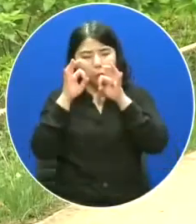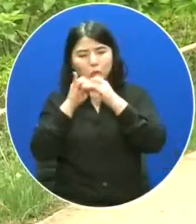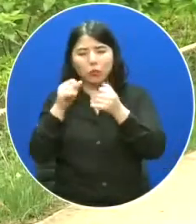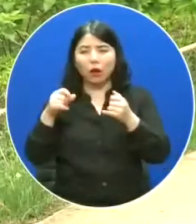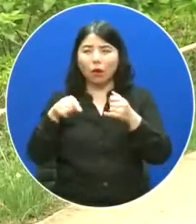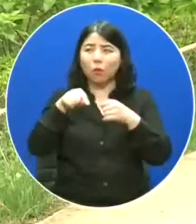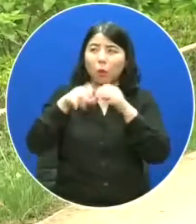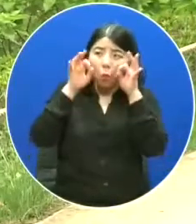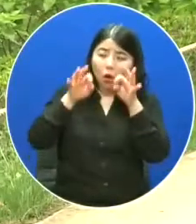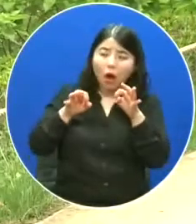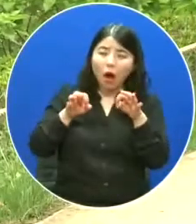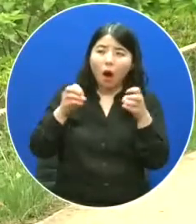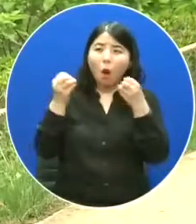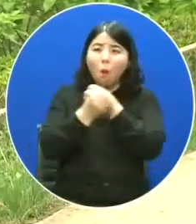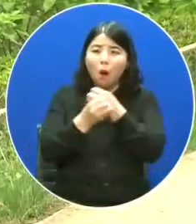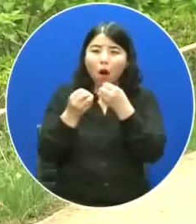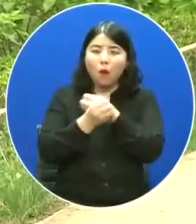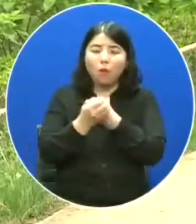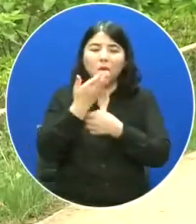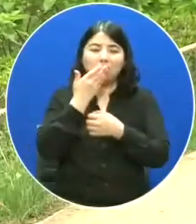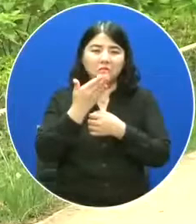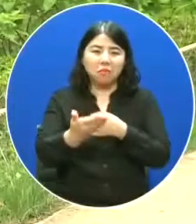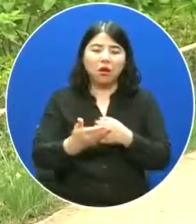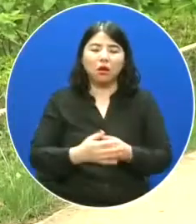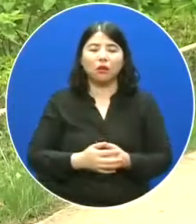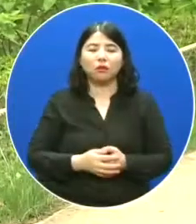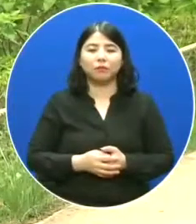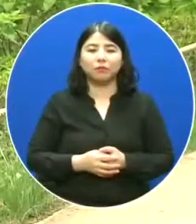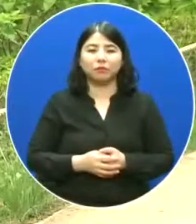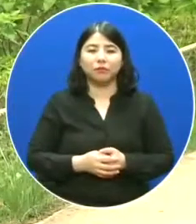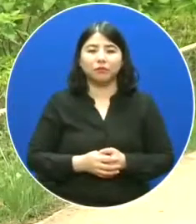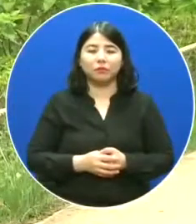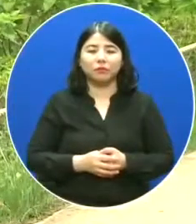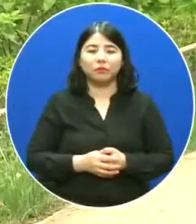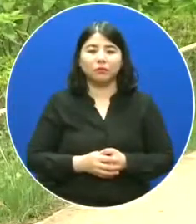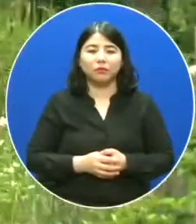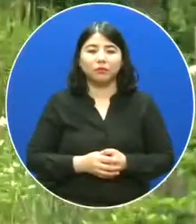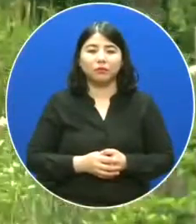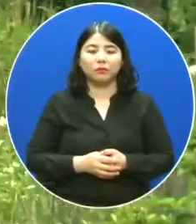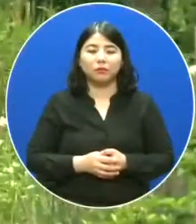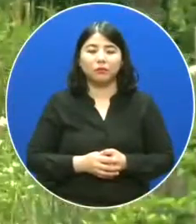시청자들에게 확정되었다는 사실 자체로 받아들여질 우려가 큽니다.